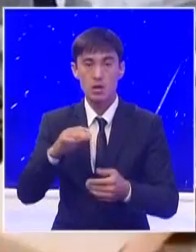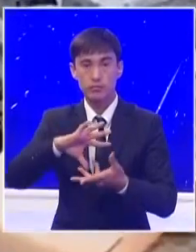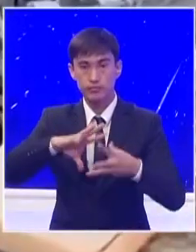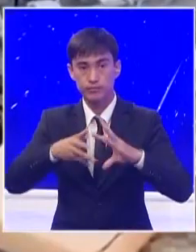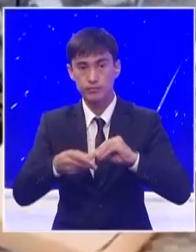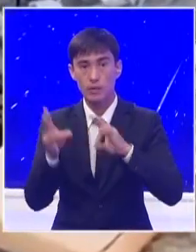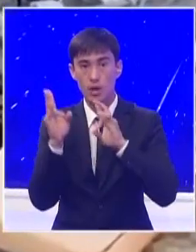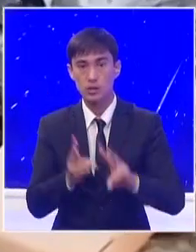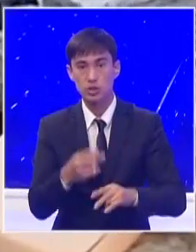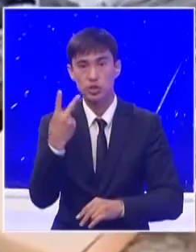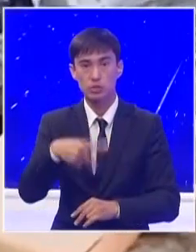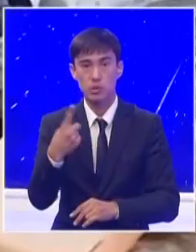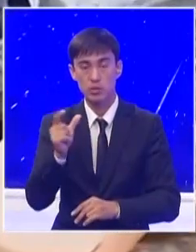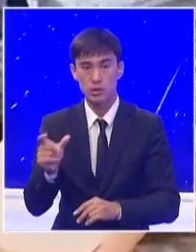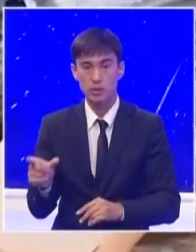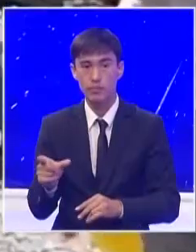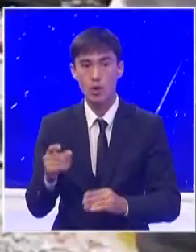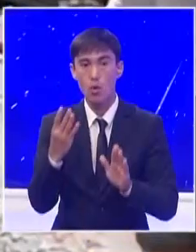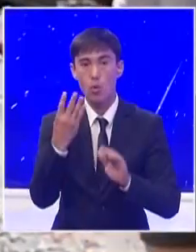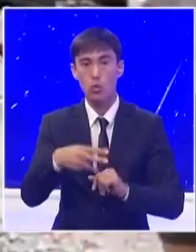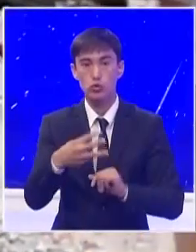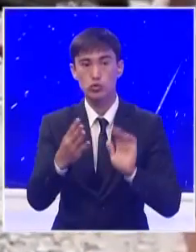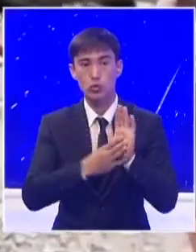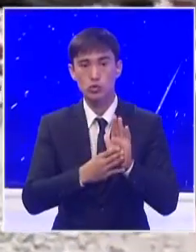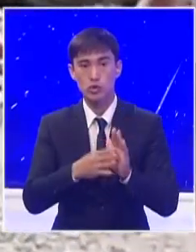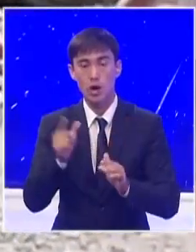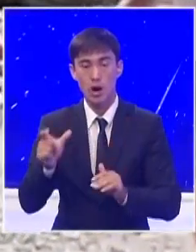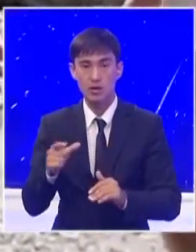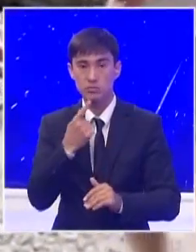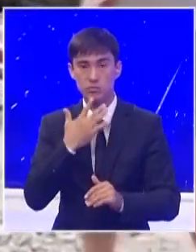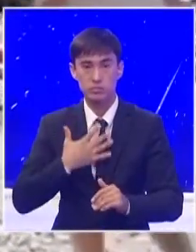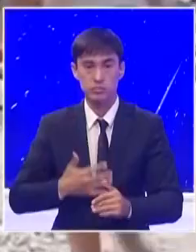қаза тапқандар саны 21-ге жетті. 39 адам жарақат алды.